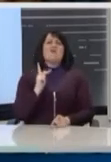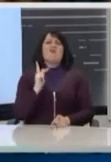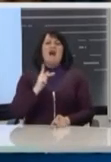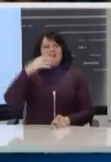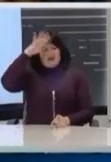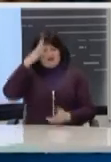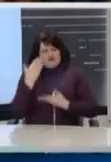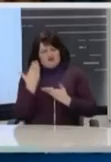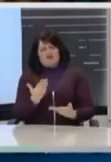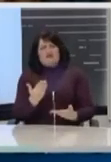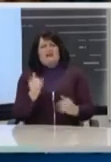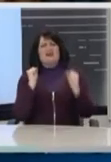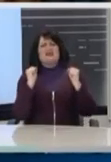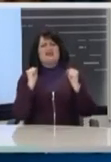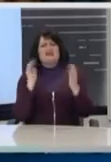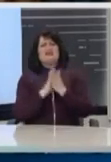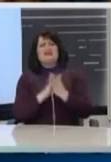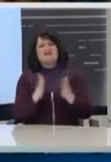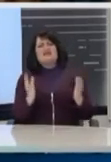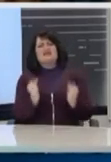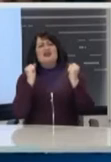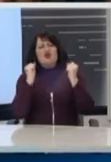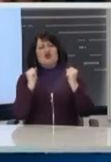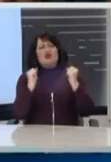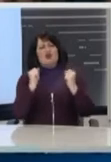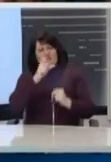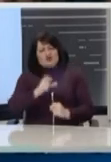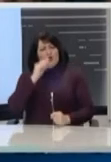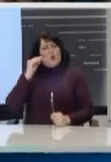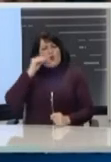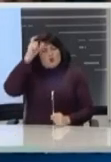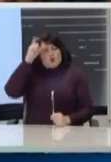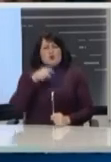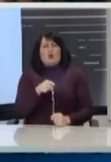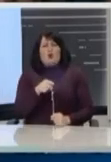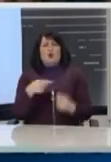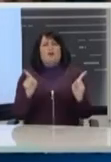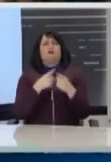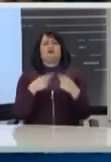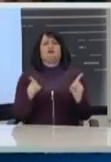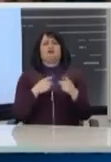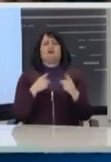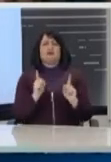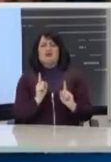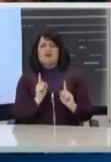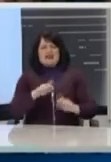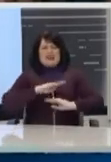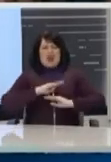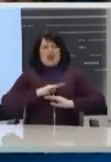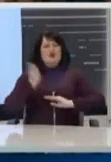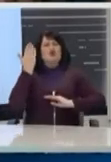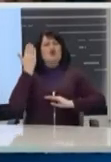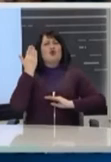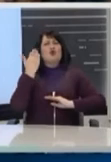Γιασά, ζήτω του Μουσταφά Κεμάλ, ζήτω». Και αυτό ήταν το εμβατήριο του τουρκικού στρατού για